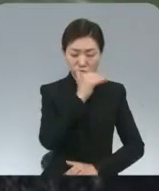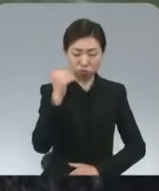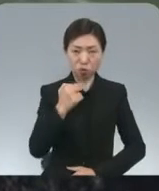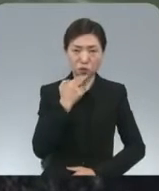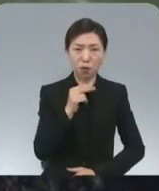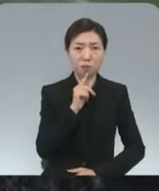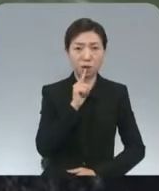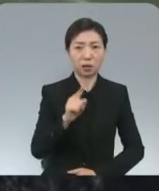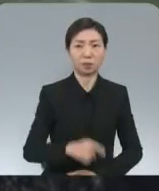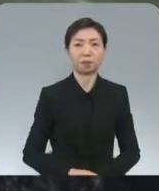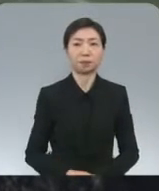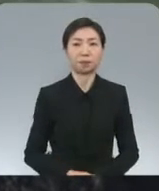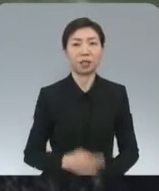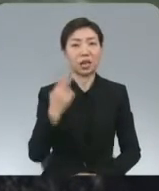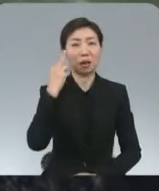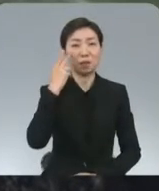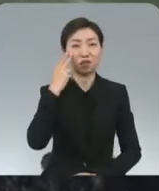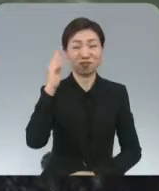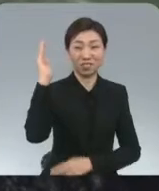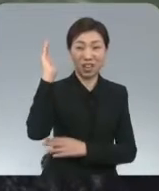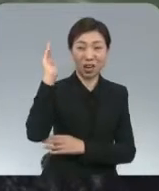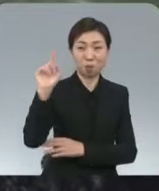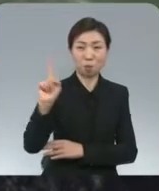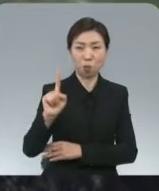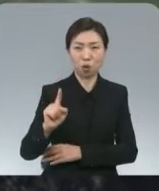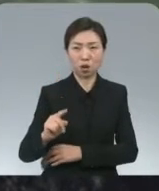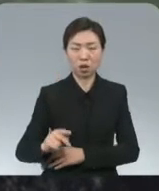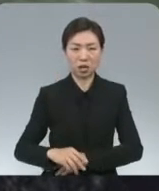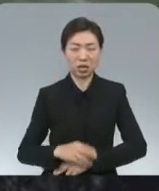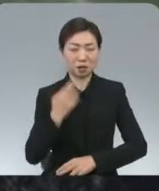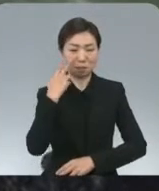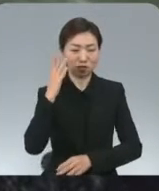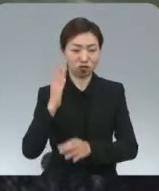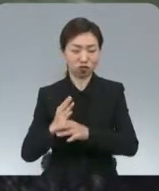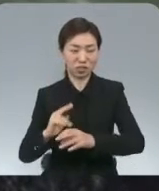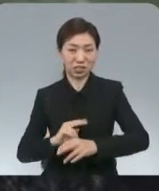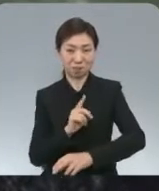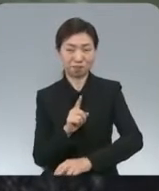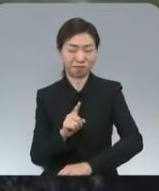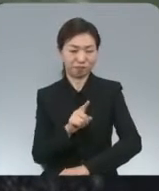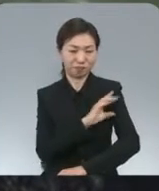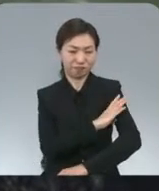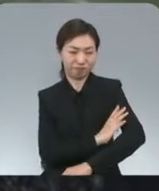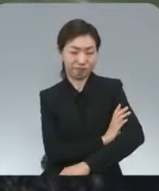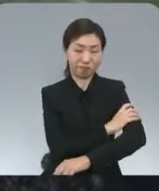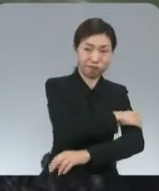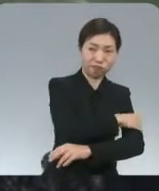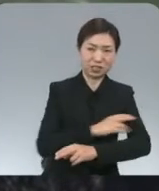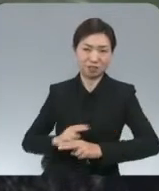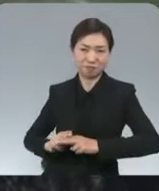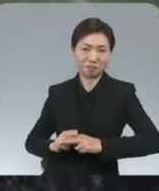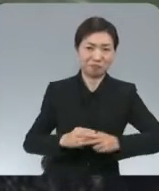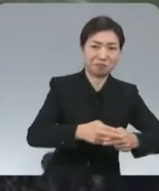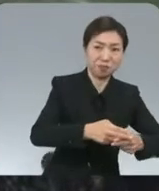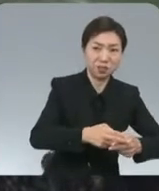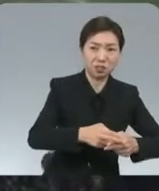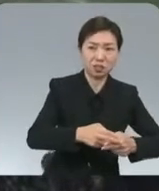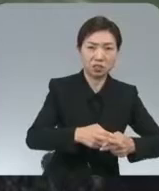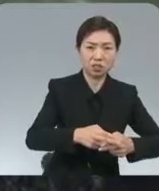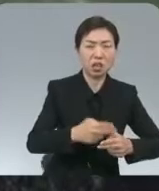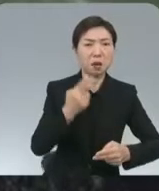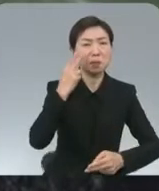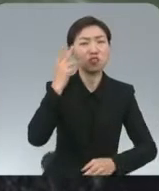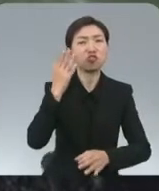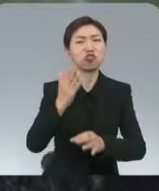さらに北韓に対する制裁を議論する国連安全保障理事館についても内政干渉だ